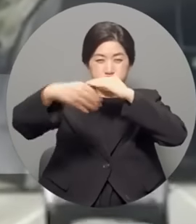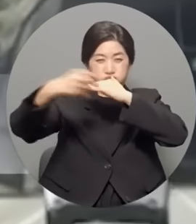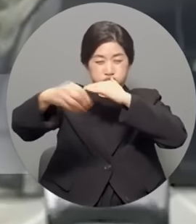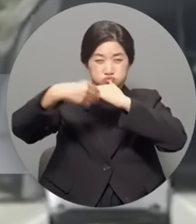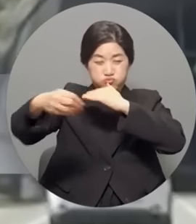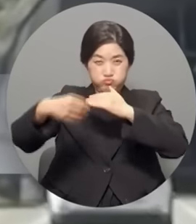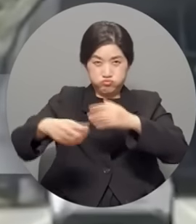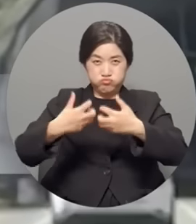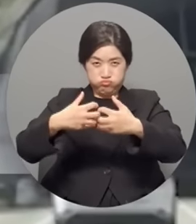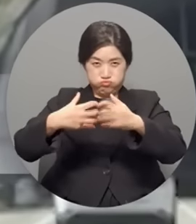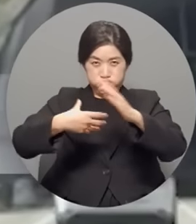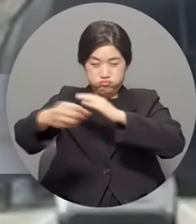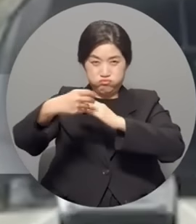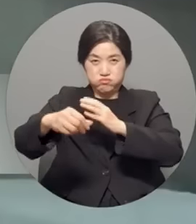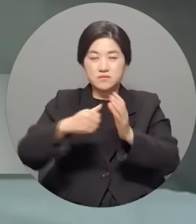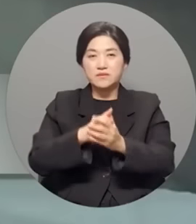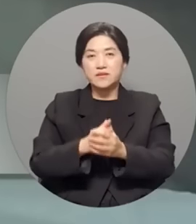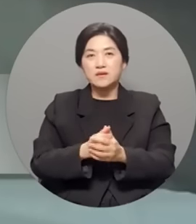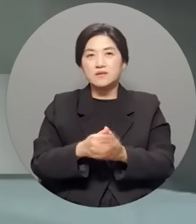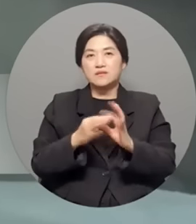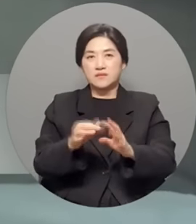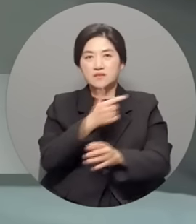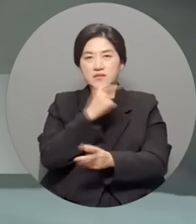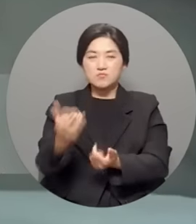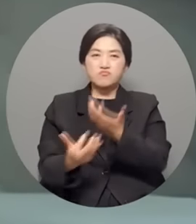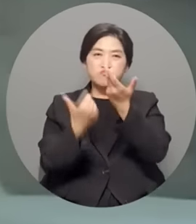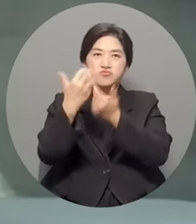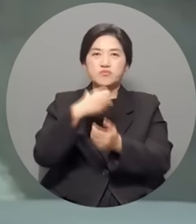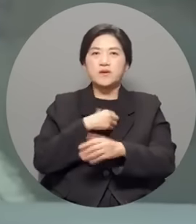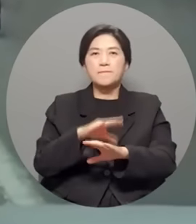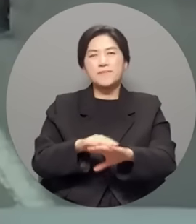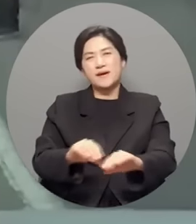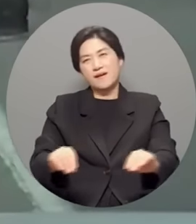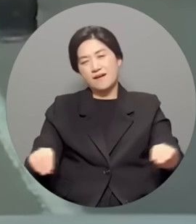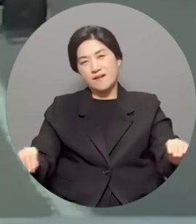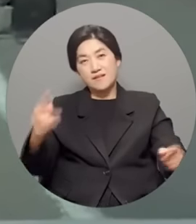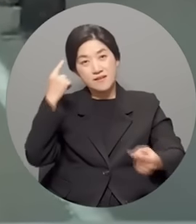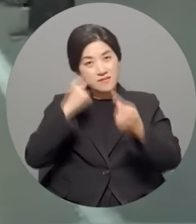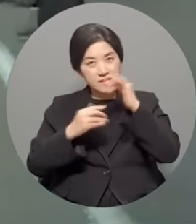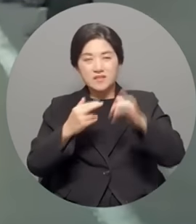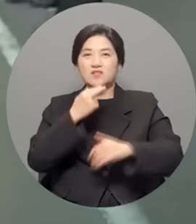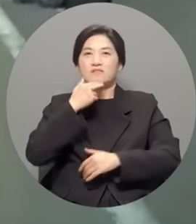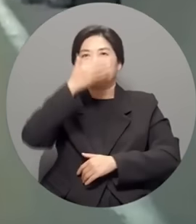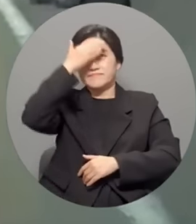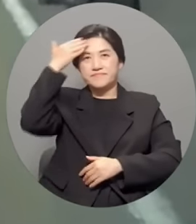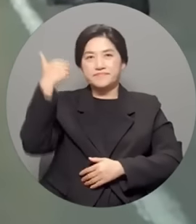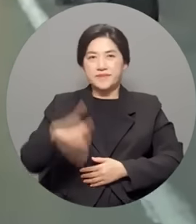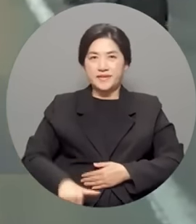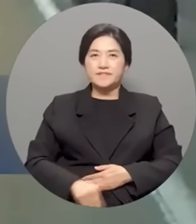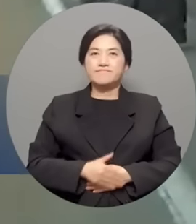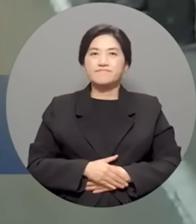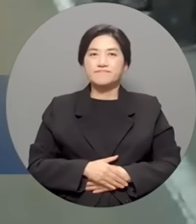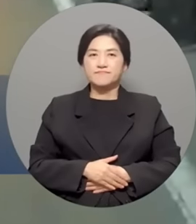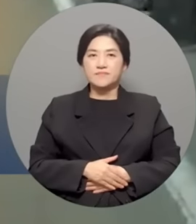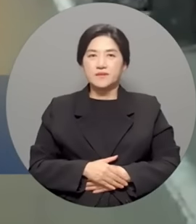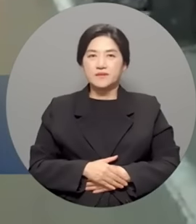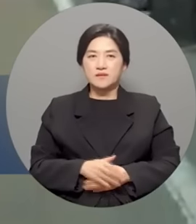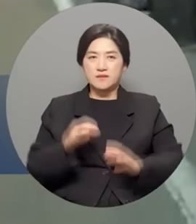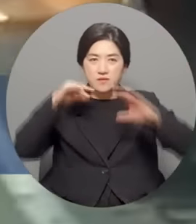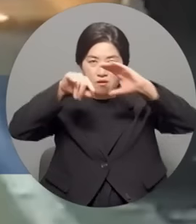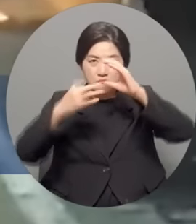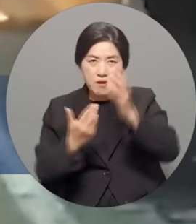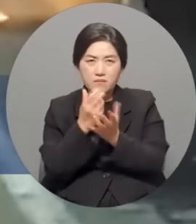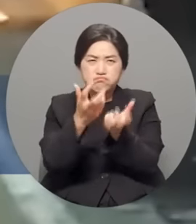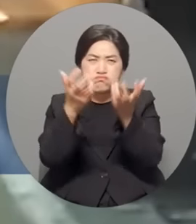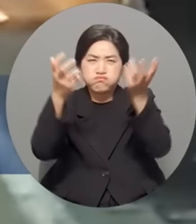밖으로 내보냈습니다. 이를 통해 대형 화재 위기를 넘겼고 다친 사람은 없었습니다. 발생하는 그 연기